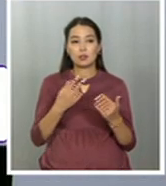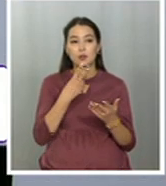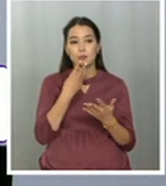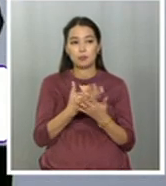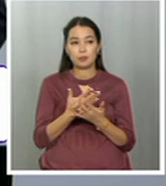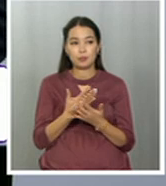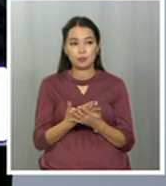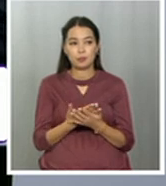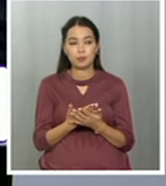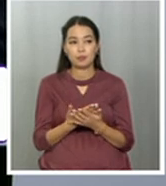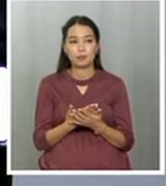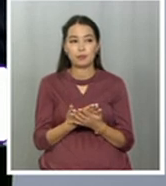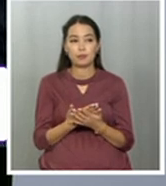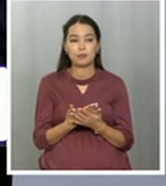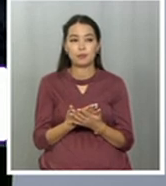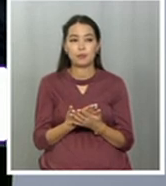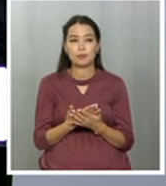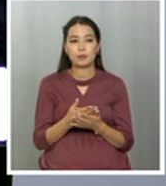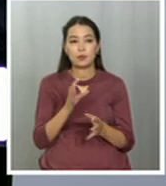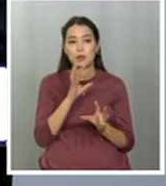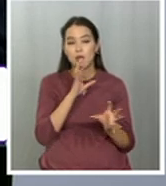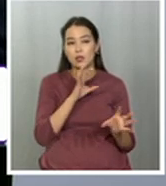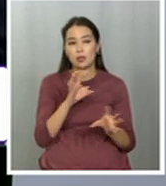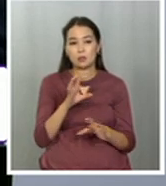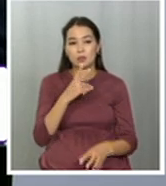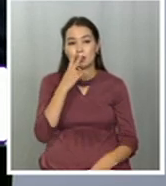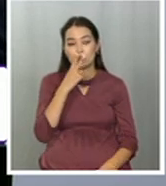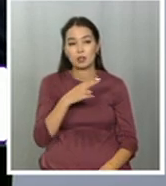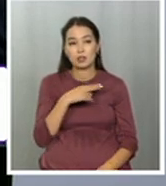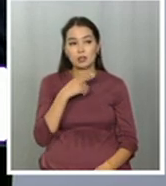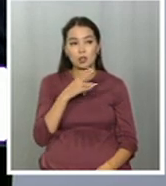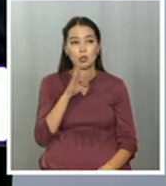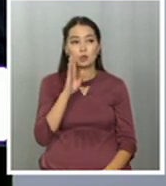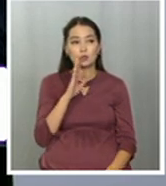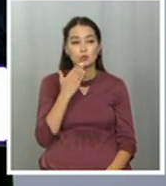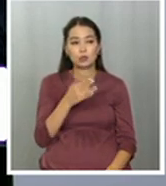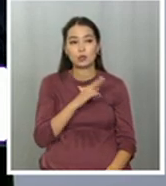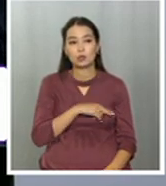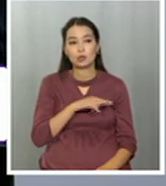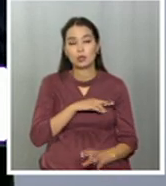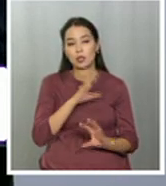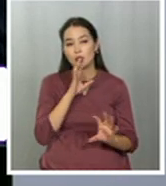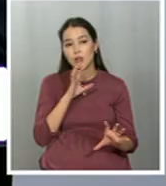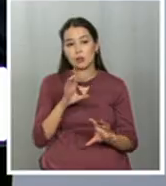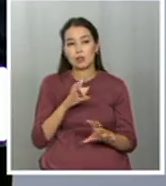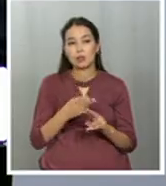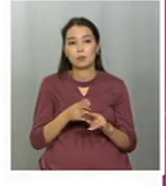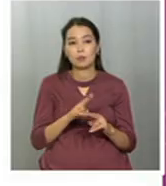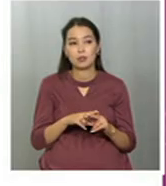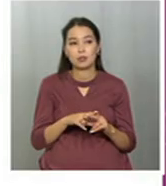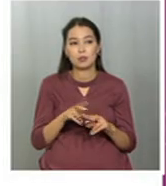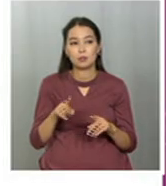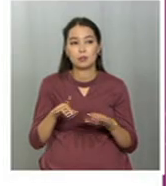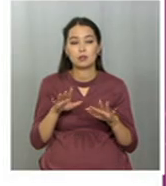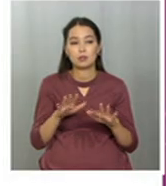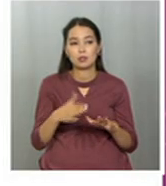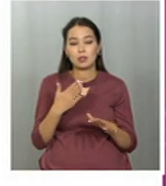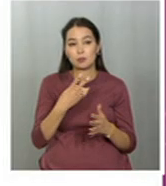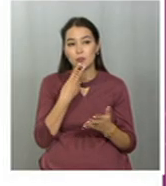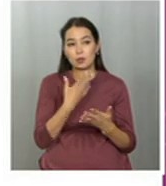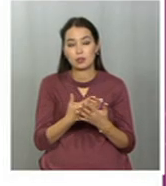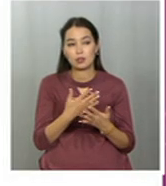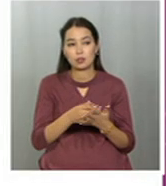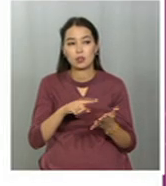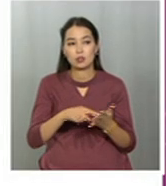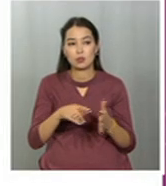біз қамтамасыз етуге тоқтала кетейік. Су ресурстарымен қамтамасыз етілу, яғни мына берілген нысандар бойынша мысал